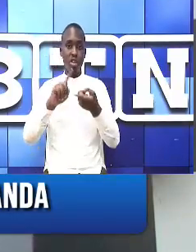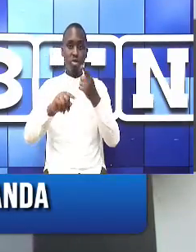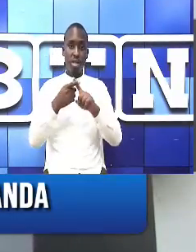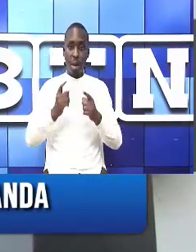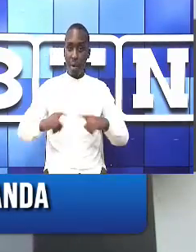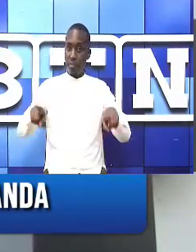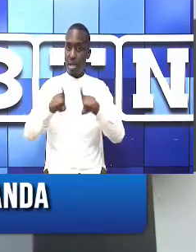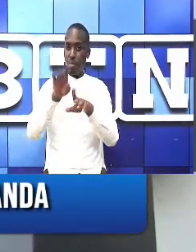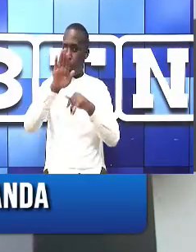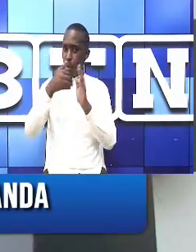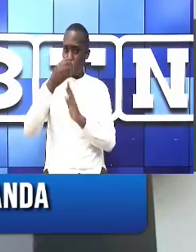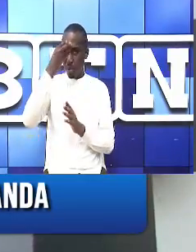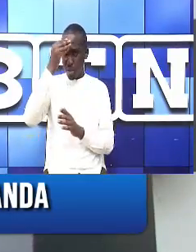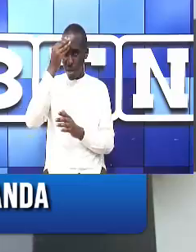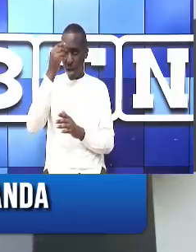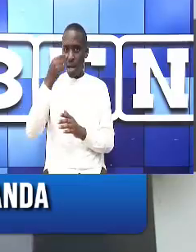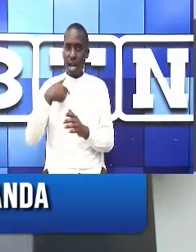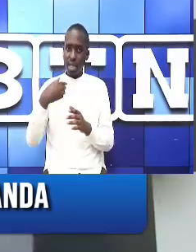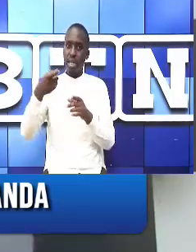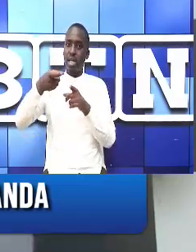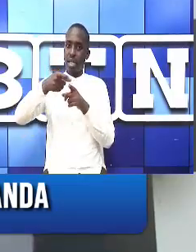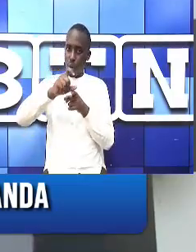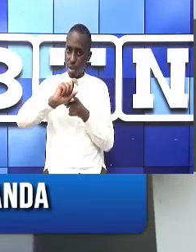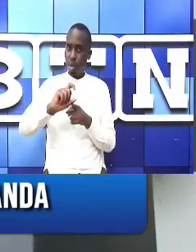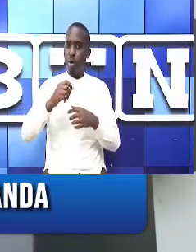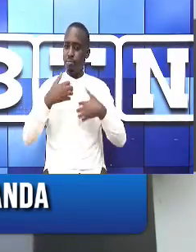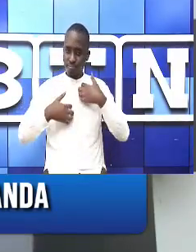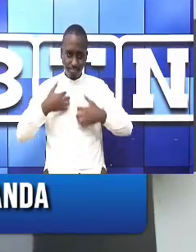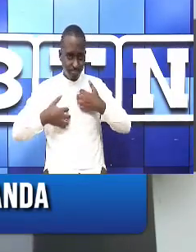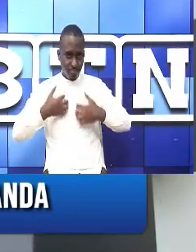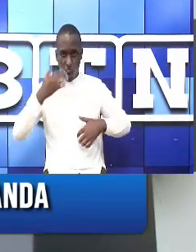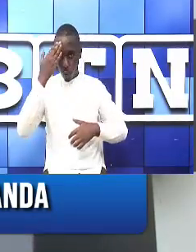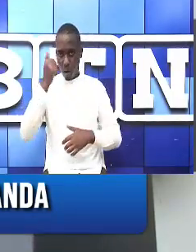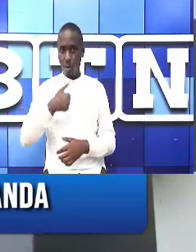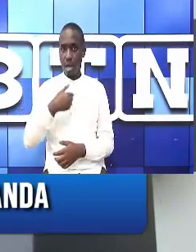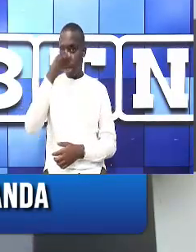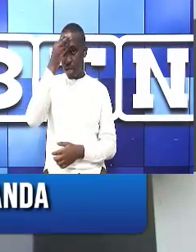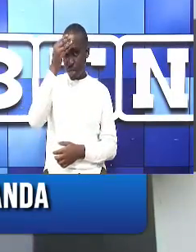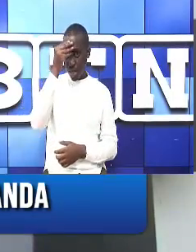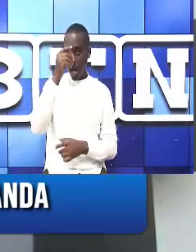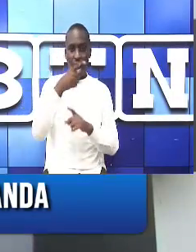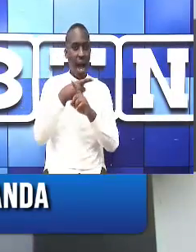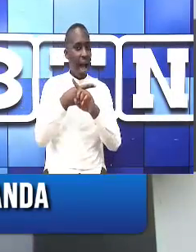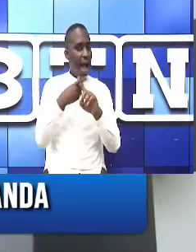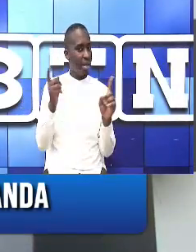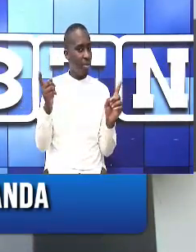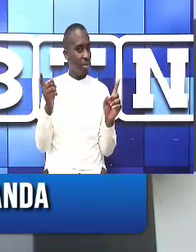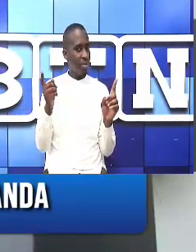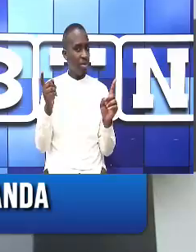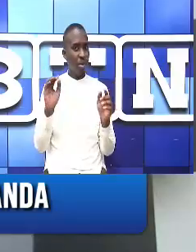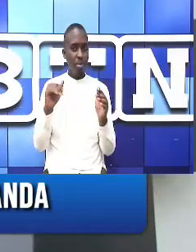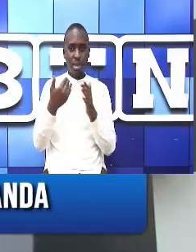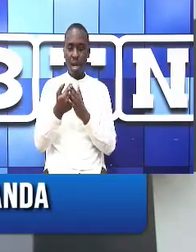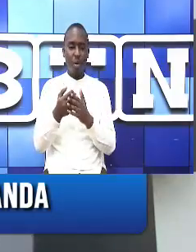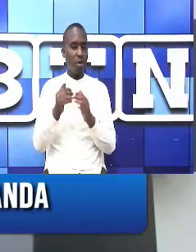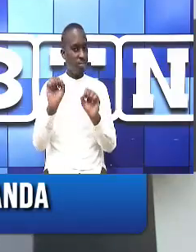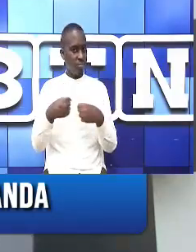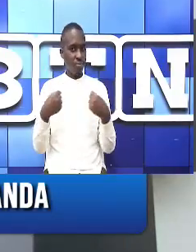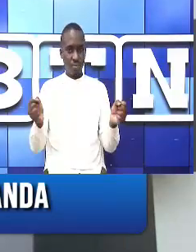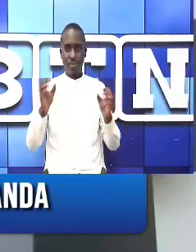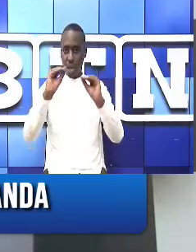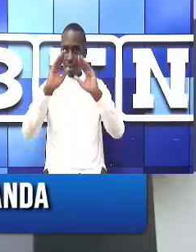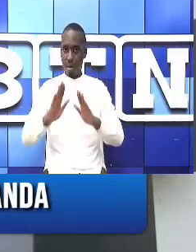bose biga nanjye nkashiramo umwete wo kugira ngo nanjye nige ariko noneho biza kugera aho biranga